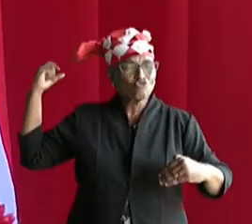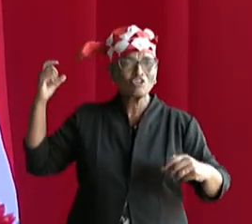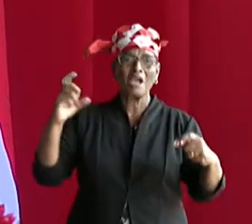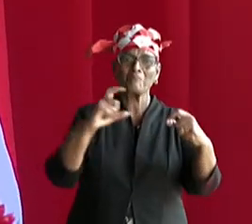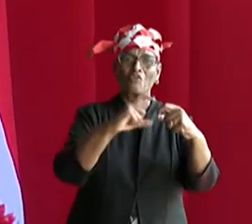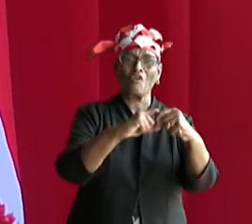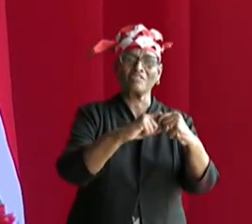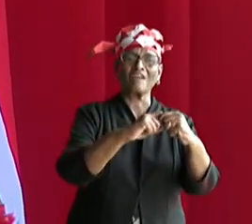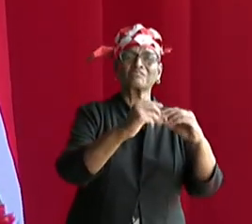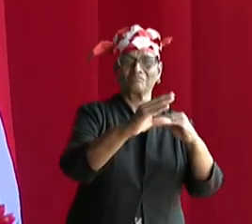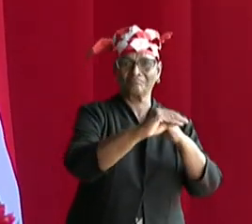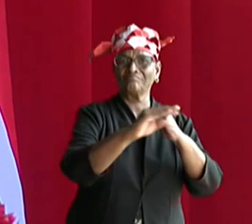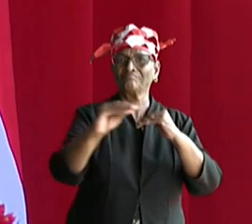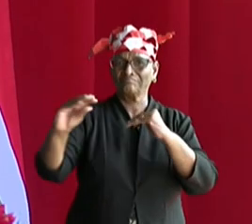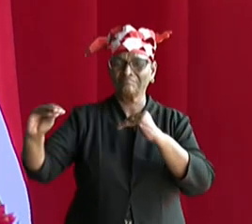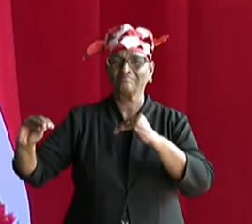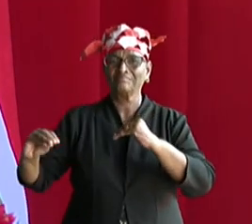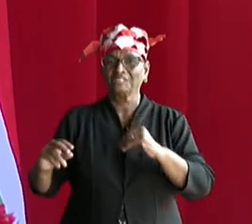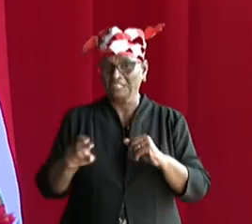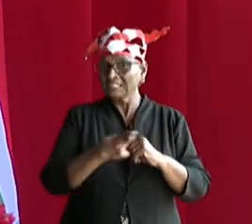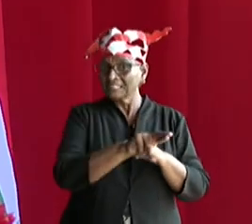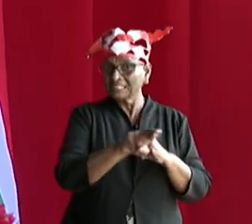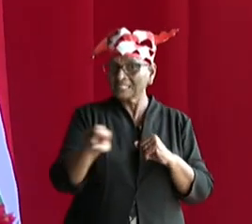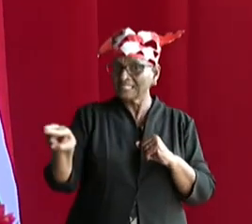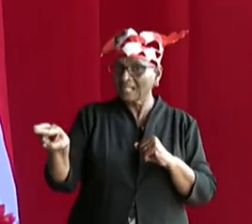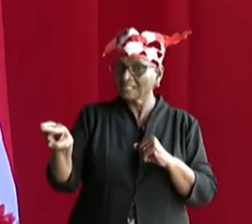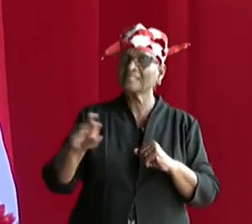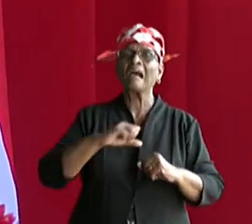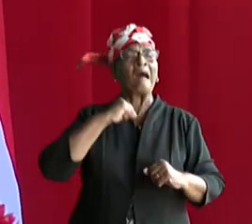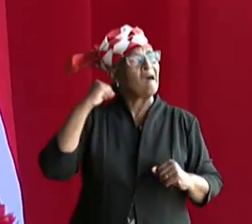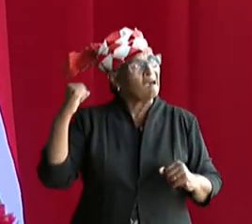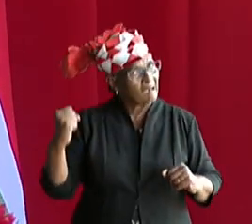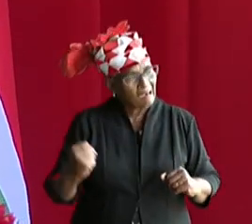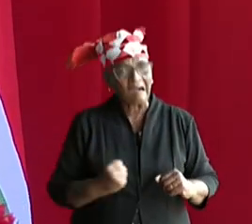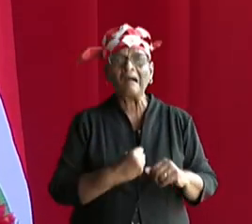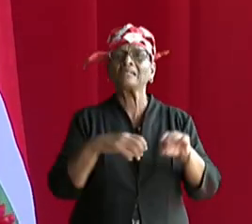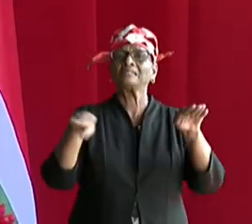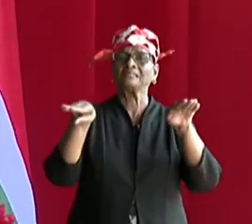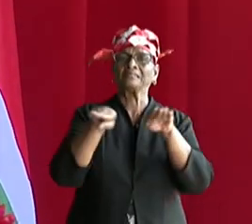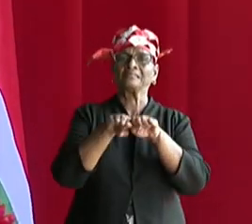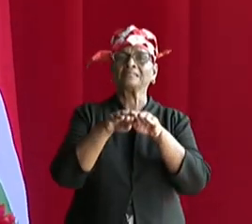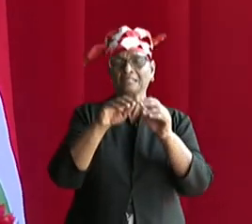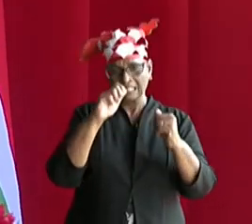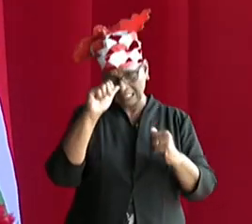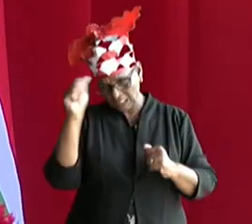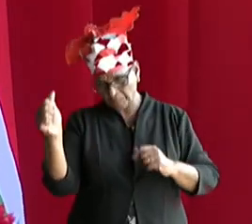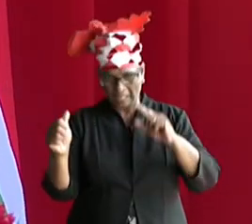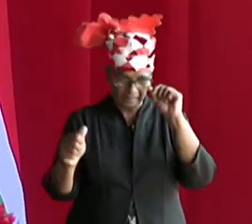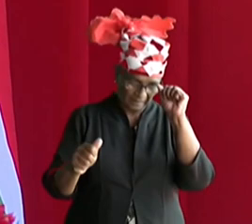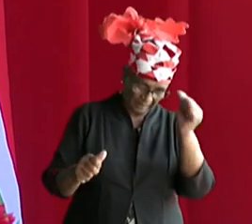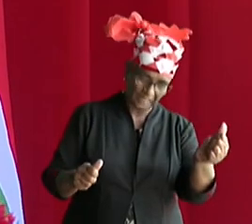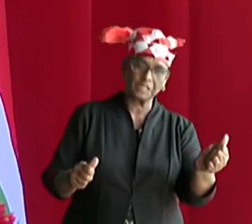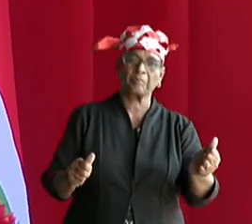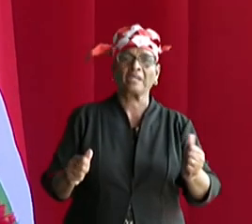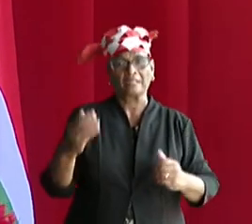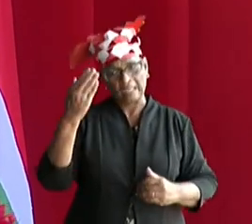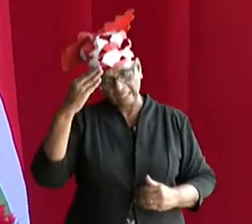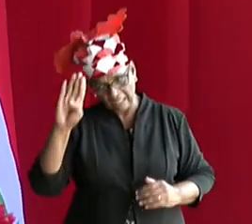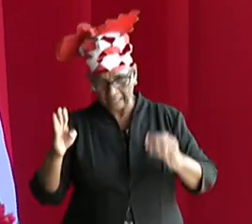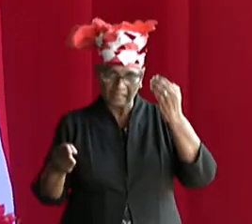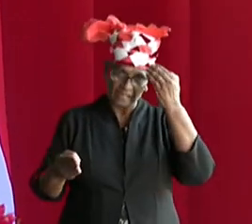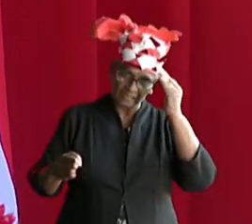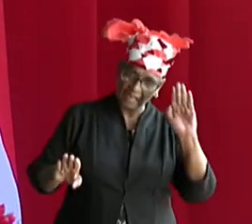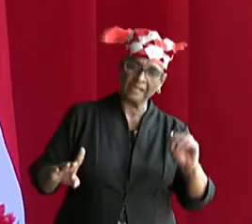Die relaties zijn altijd gebaseerd geweest op wederzijds respect met erkenning van